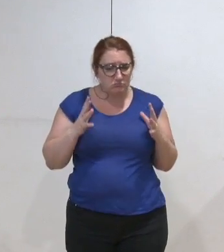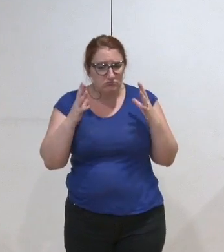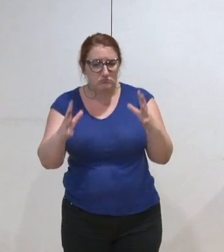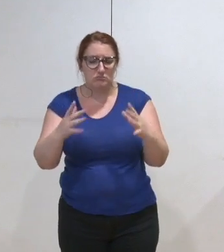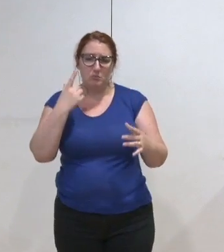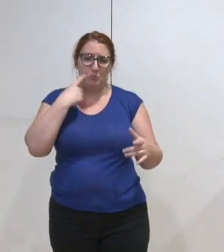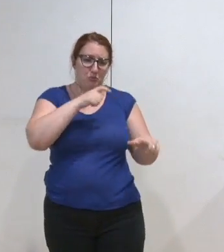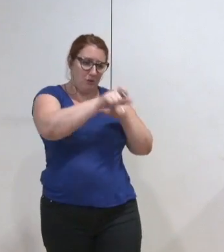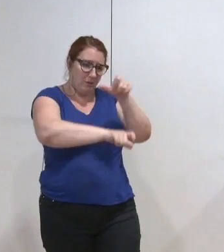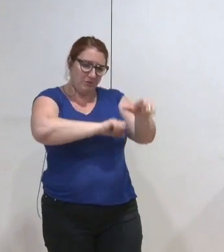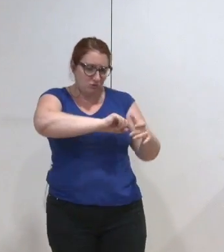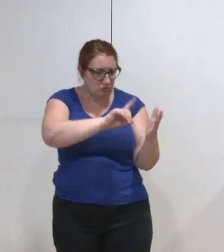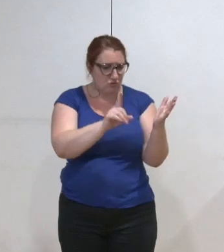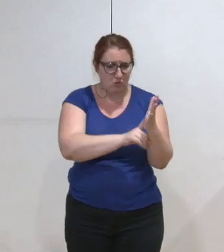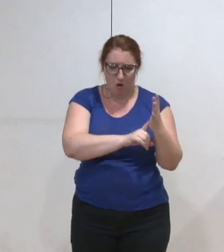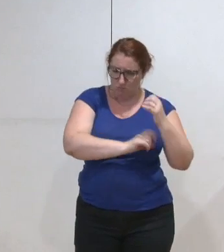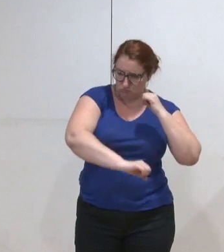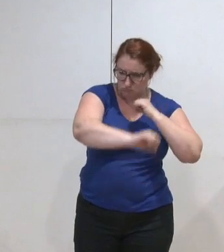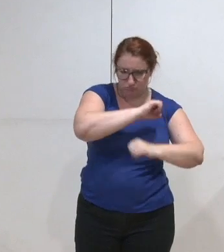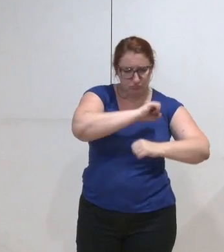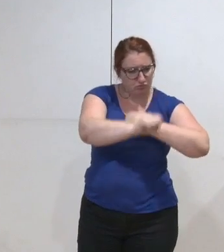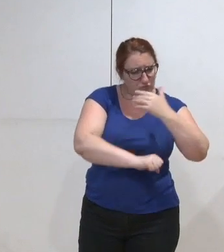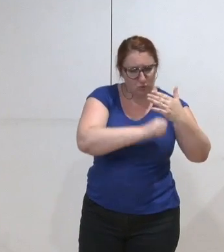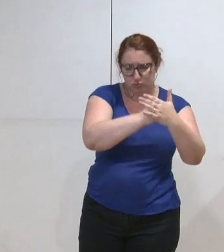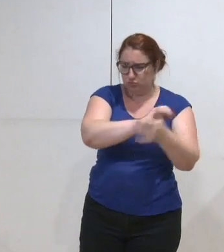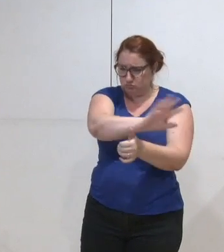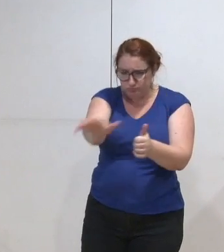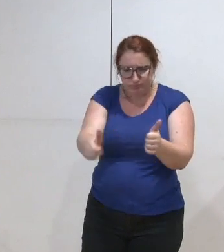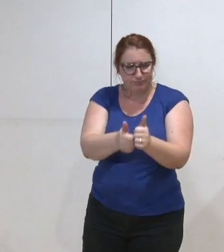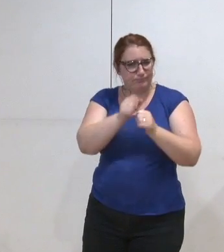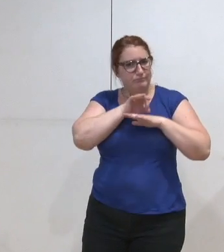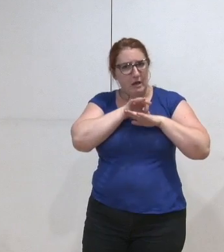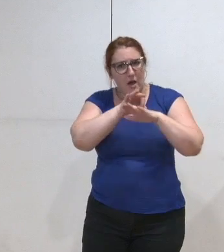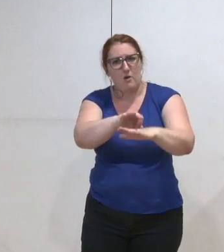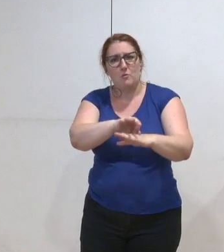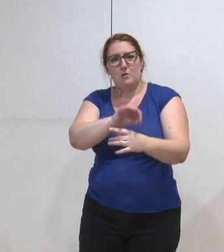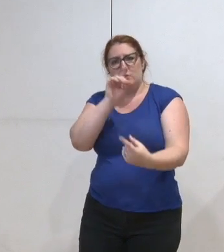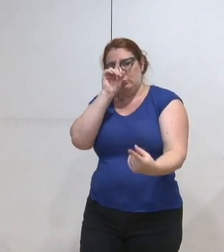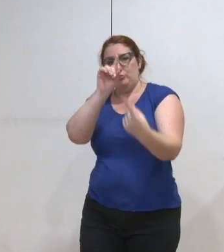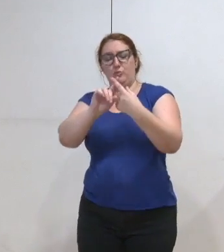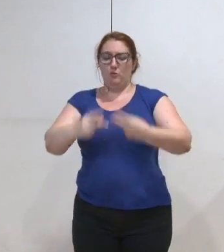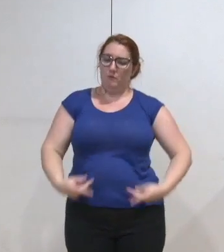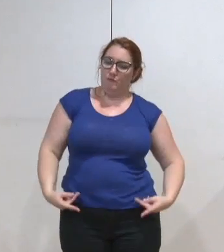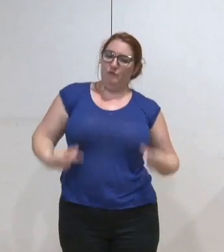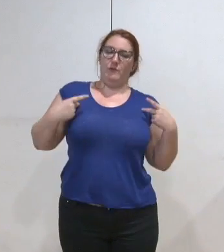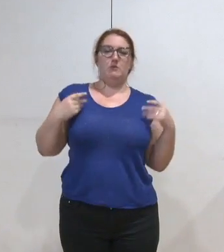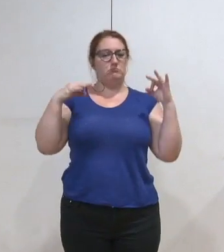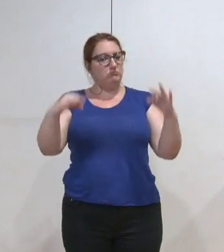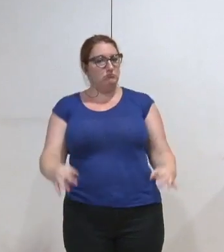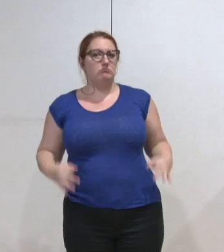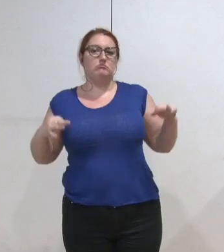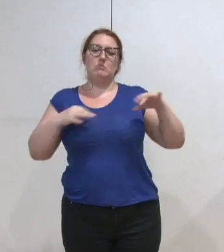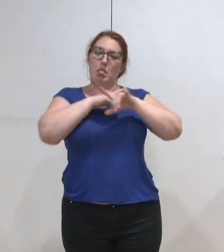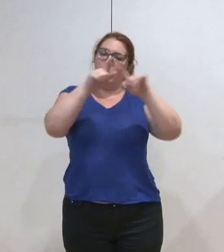réalisation de leurs droits les accompagner et faire en sorte que elles puisse avoir vivre dignement et le faire avec elle